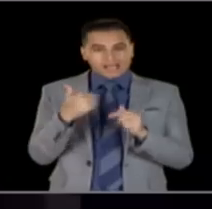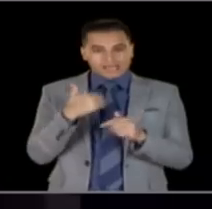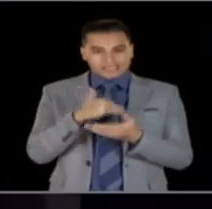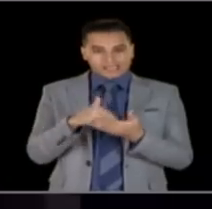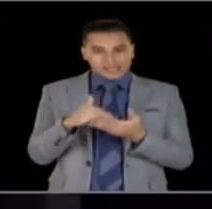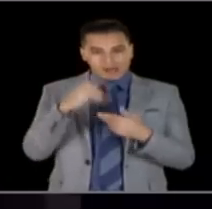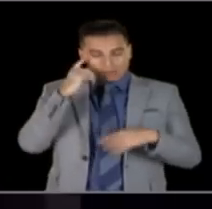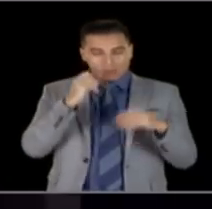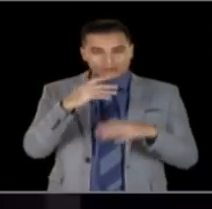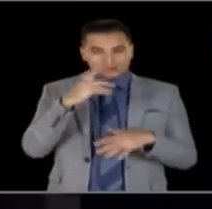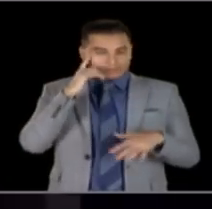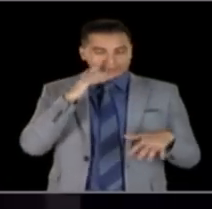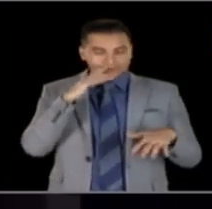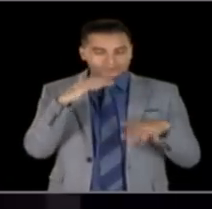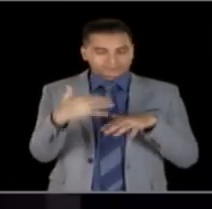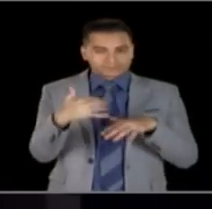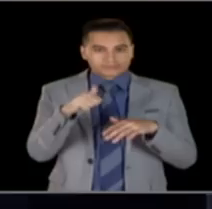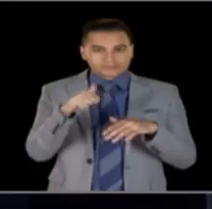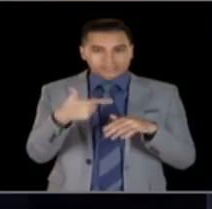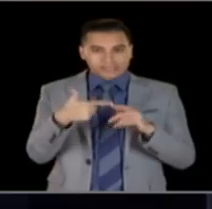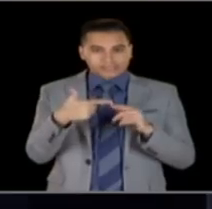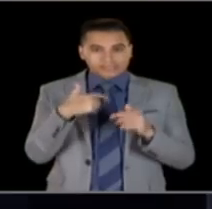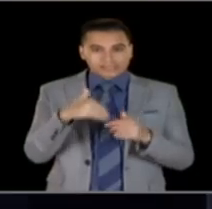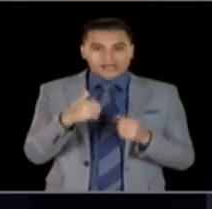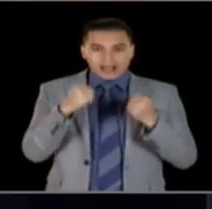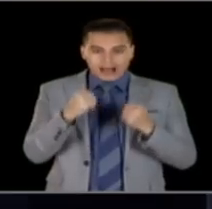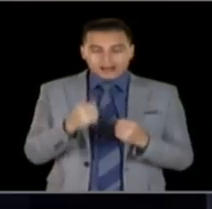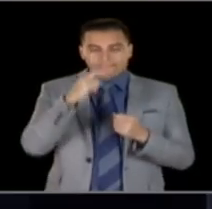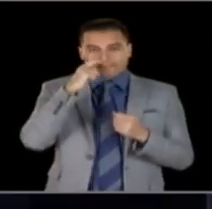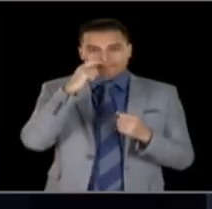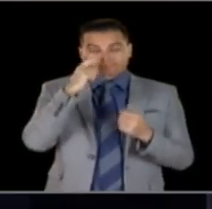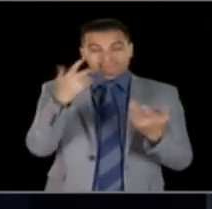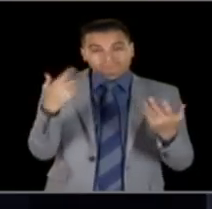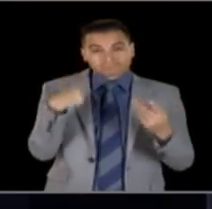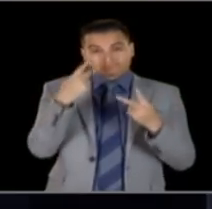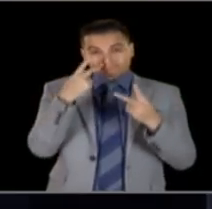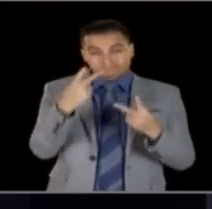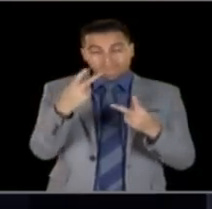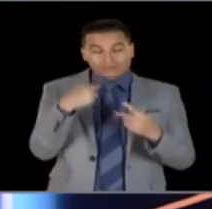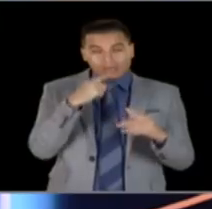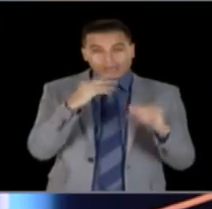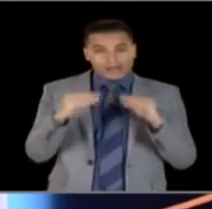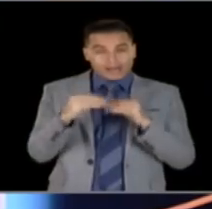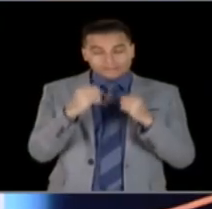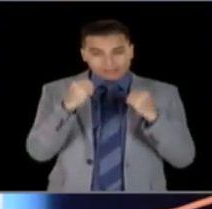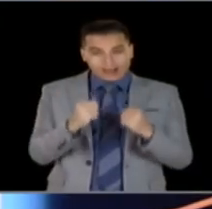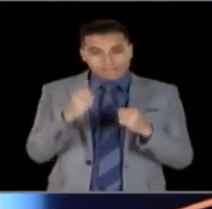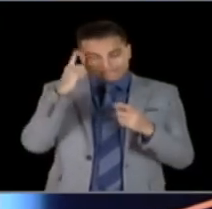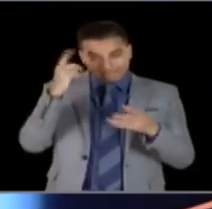يمكن التوتر كان اسرع يعني عشان اول مره كمان نخش الاستوديو، فحاولنا نعالج الموضوع ده شويه واتكلمنا فيه في كتير يعني قبل الحلقه،